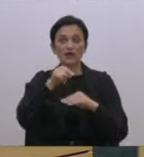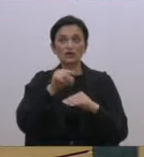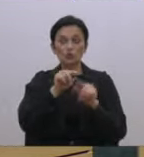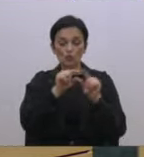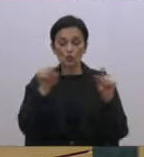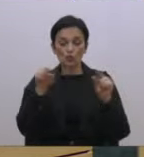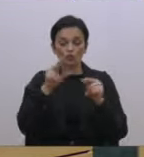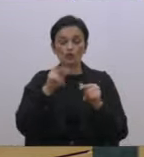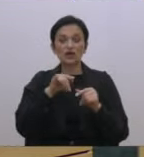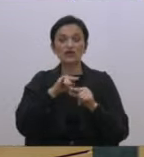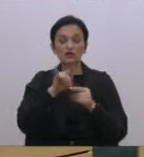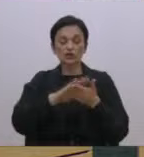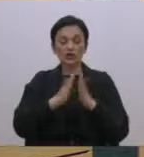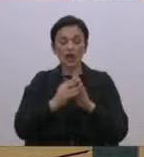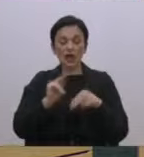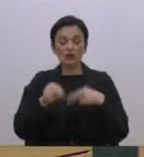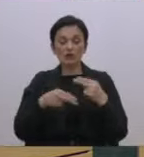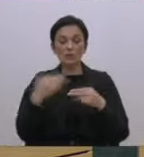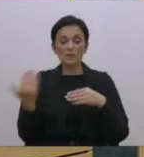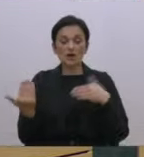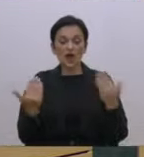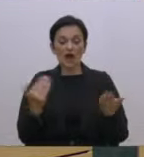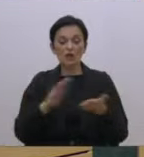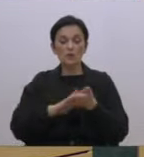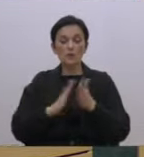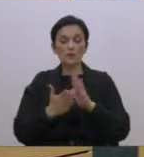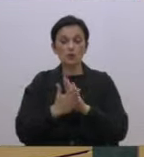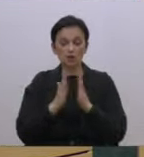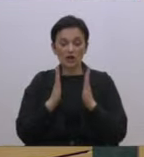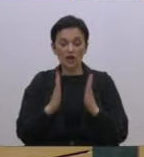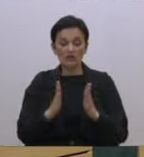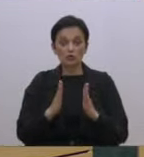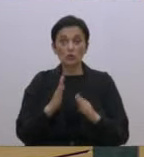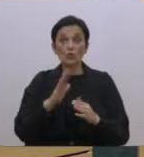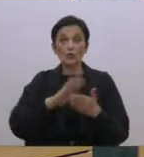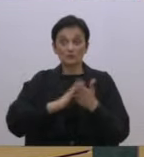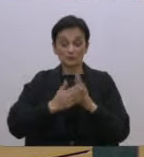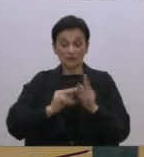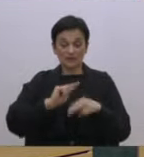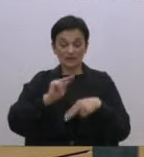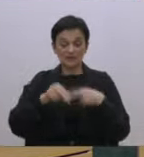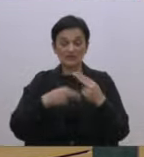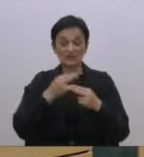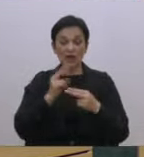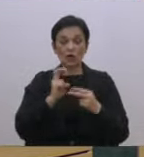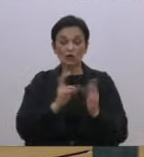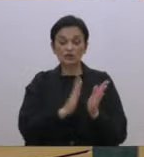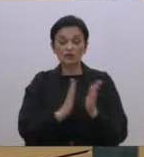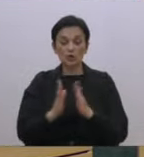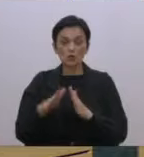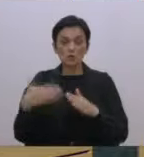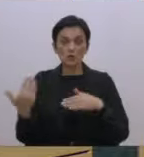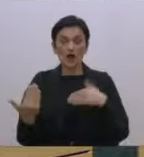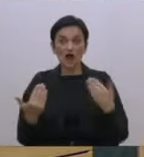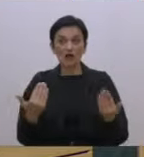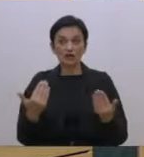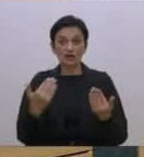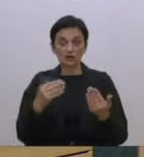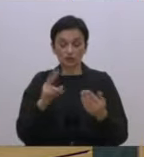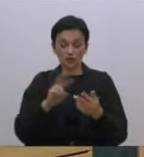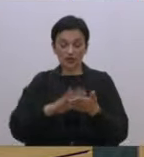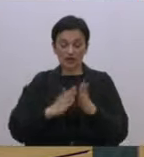და ჩარტერის ხელშეკრულებაში მხარეთა მიერ პირობების განსაზღვრას. ვინაიდან სახელშეკრულებო ურთიერთობები წესრიგდება მხარეთა შორის